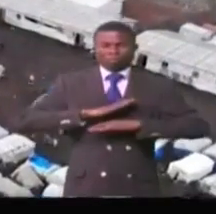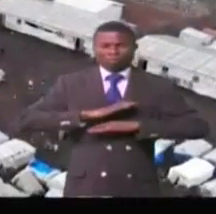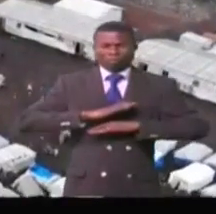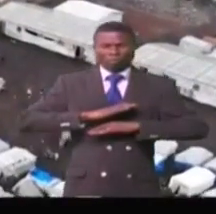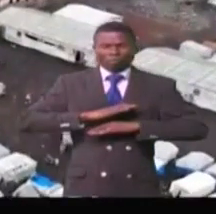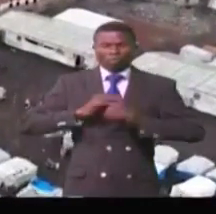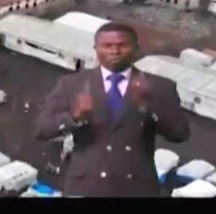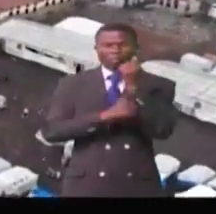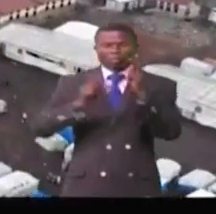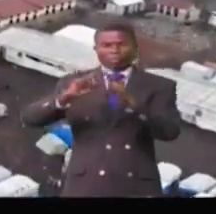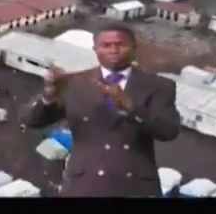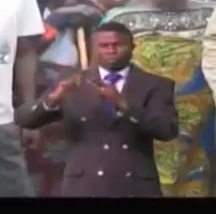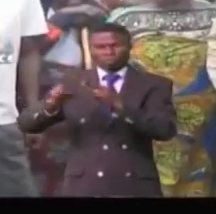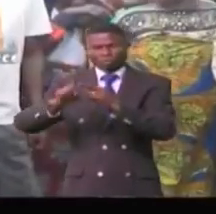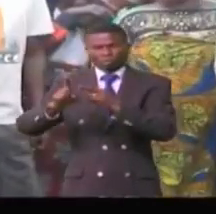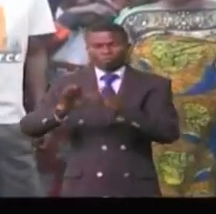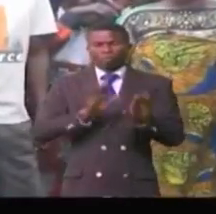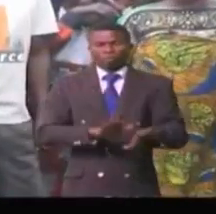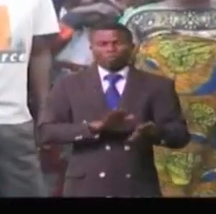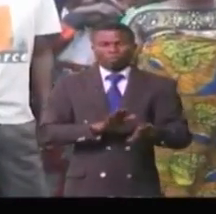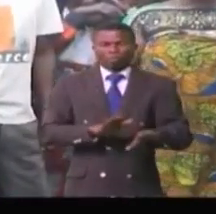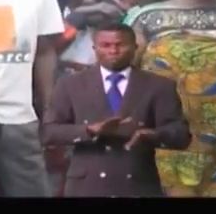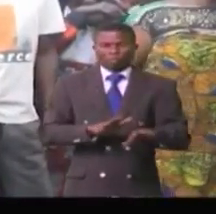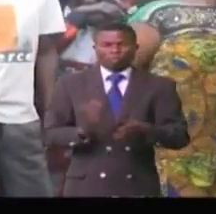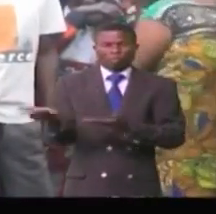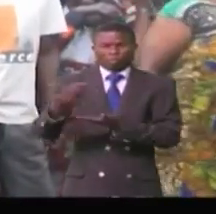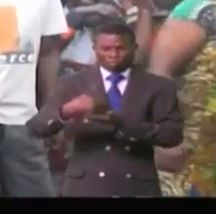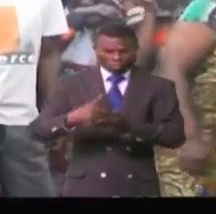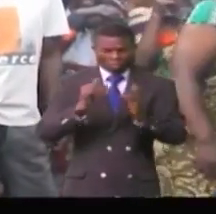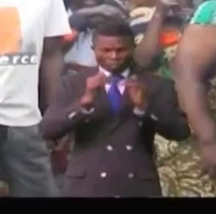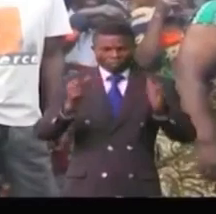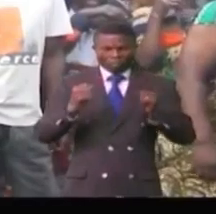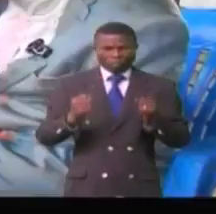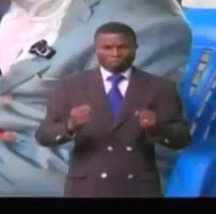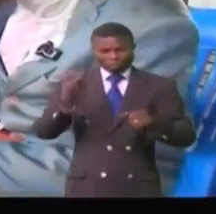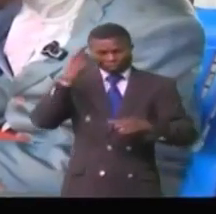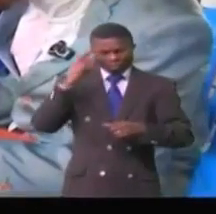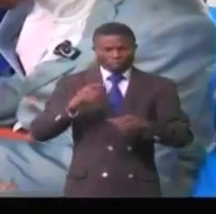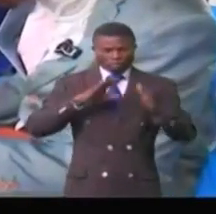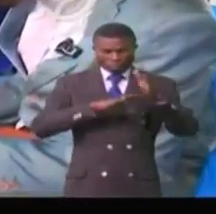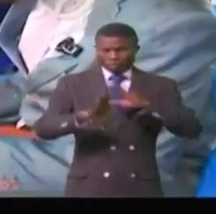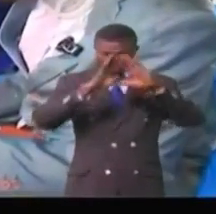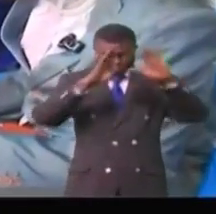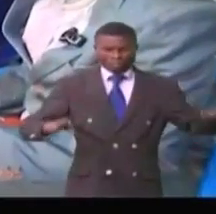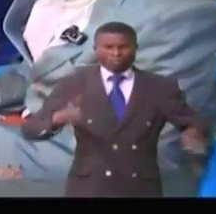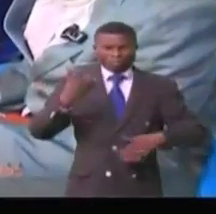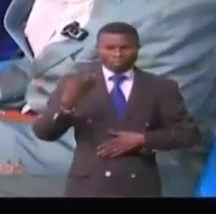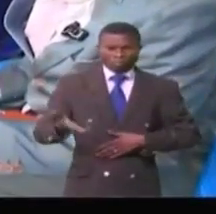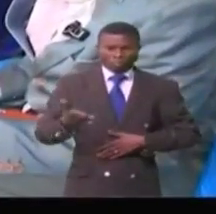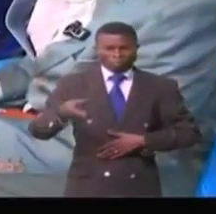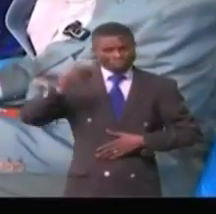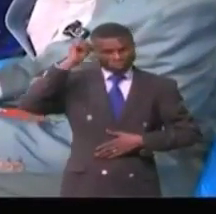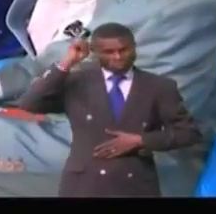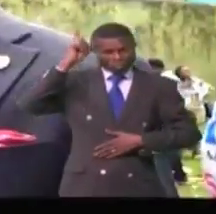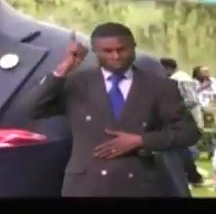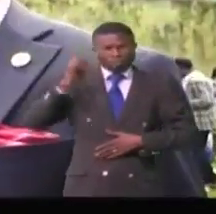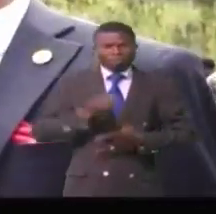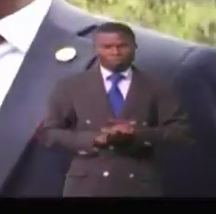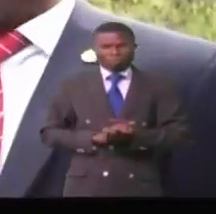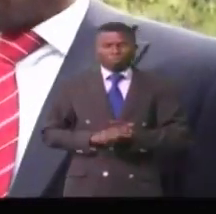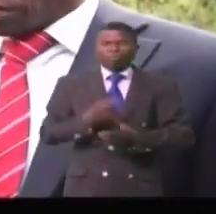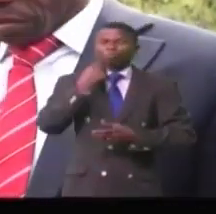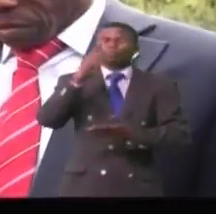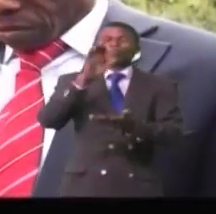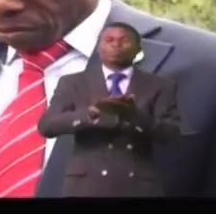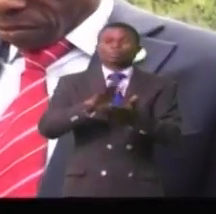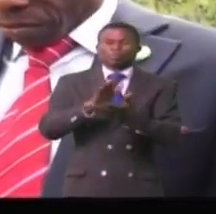les déplacés des guerres qui n'attendent que le retour d'une paix durable pour regagner leur lieu d'habitation. Ils ont